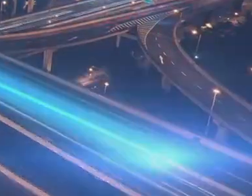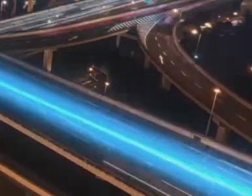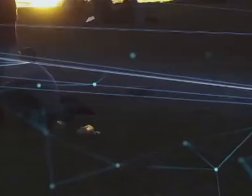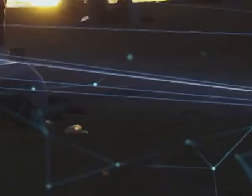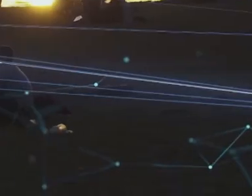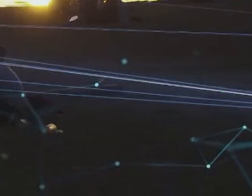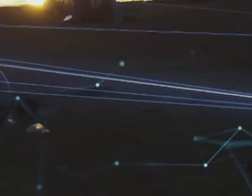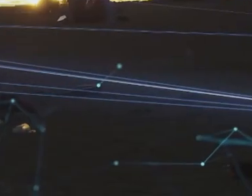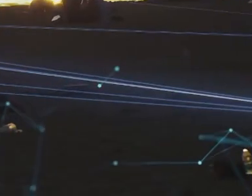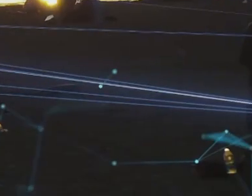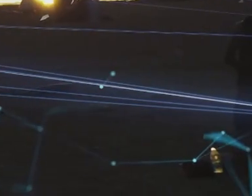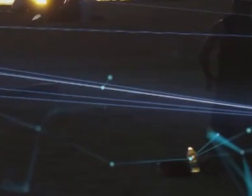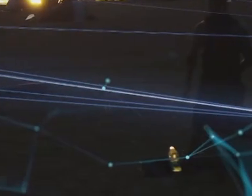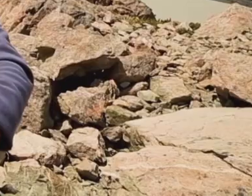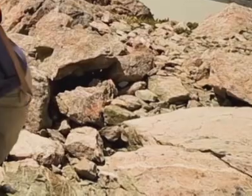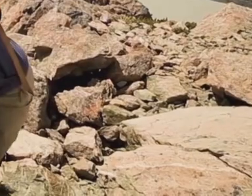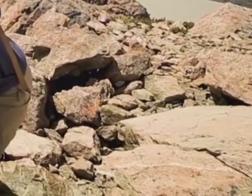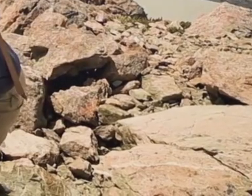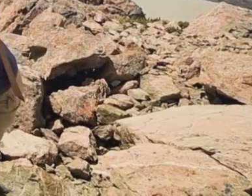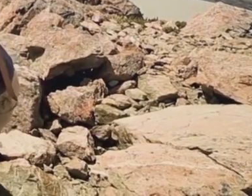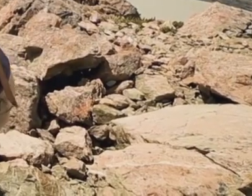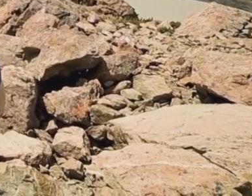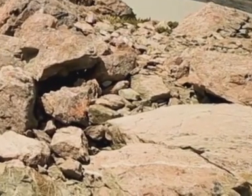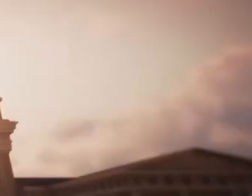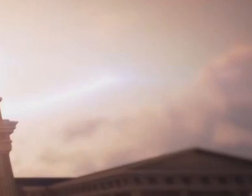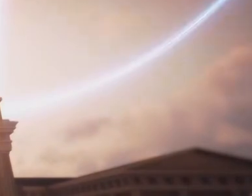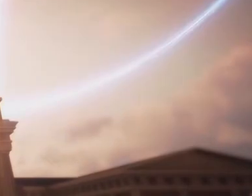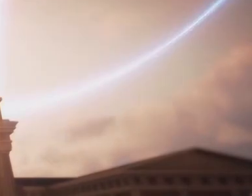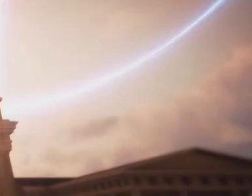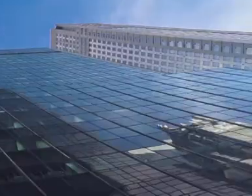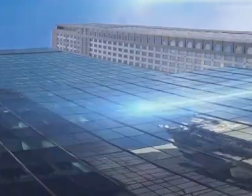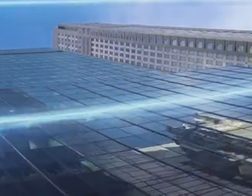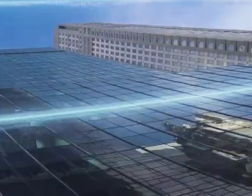We all want to trust. And to be trusted.